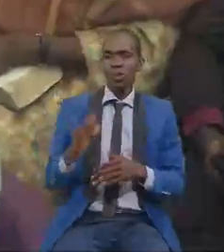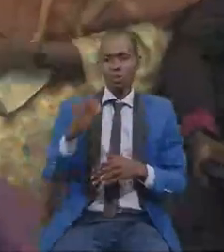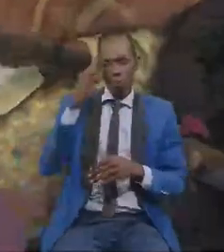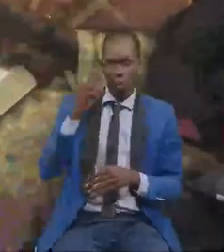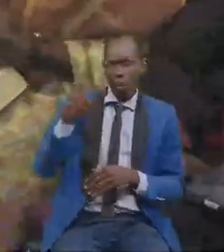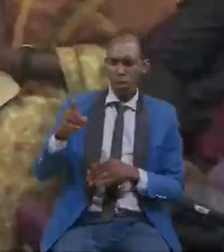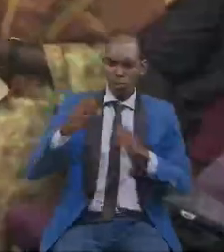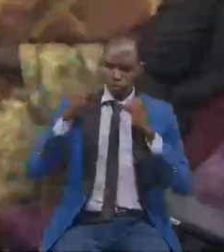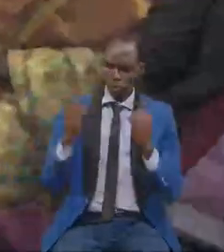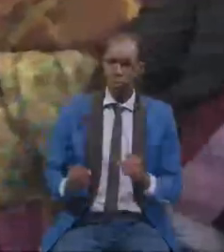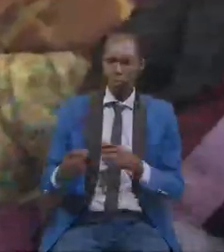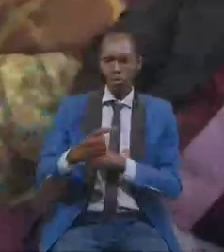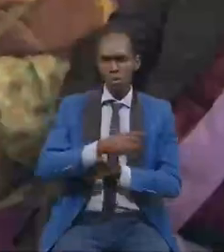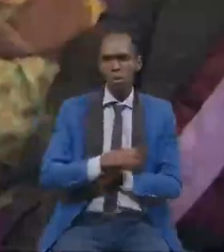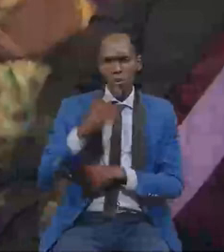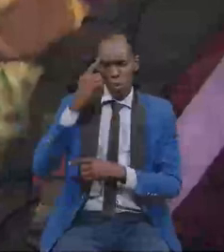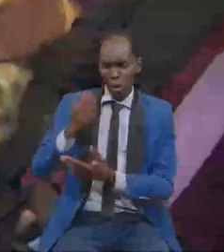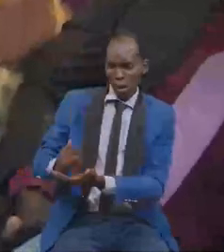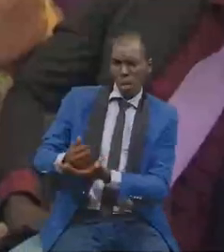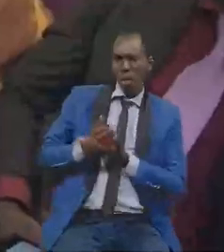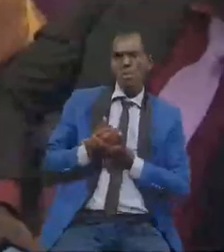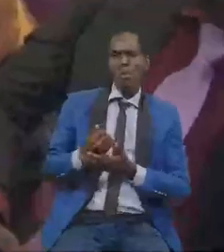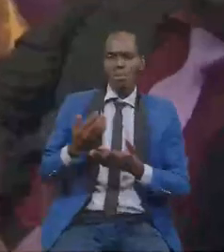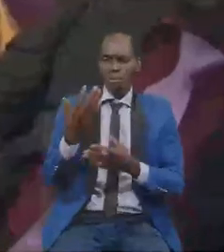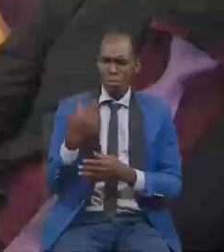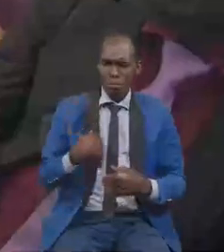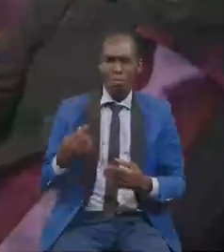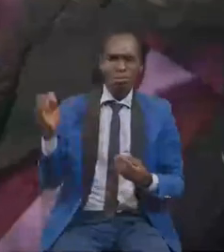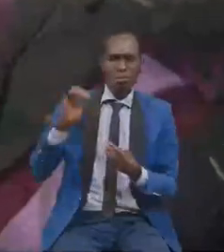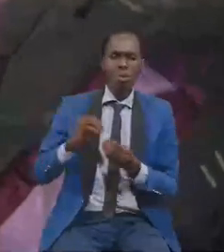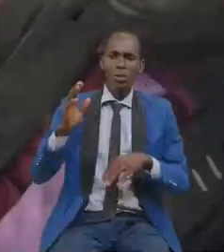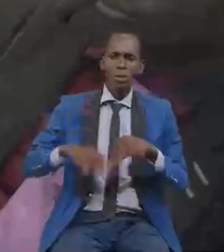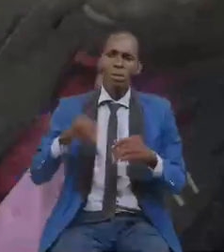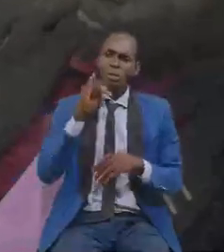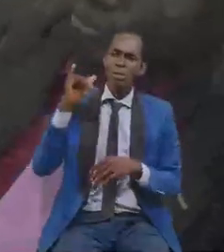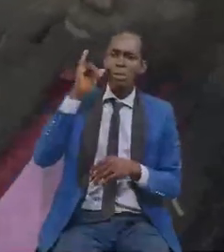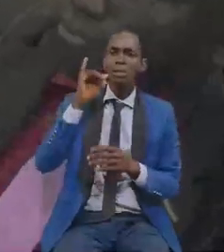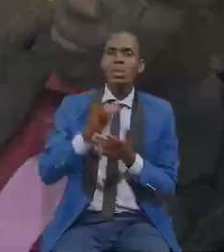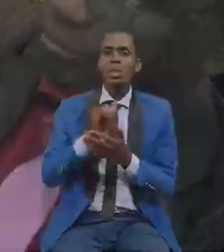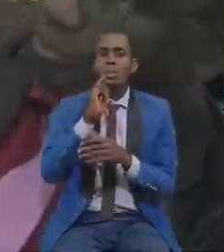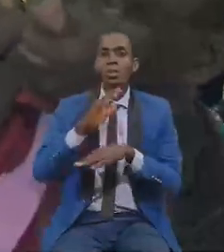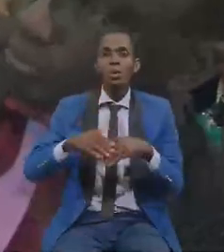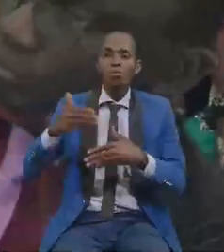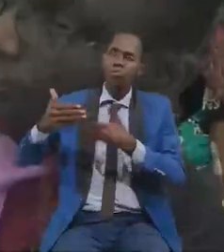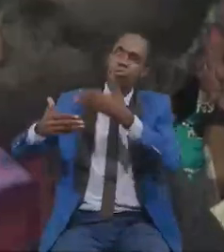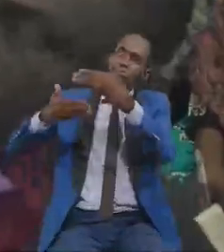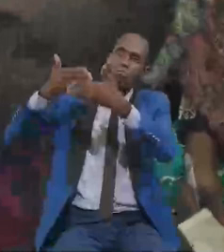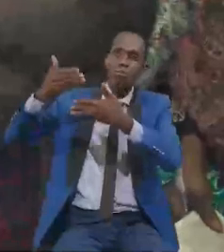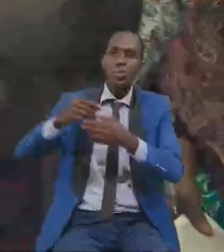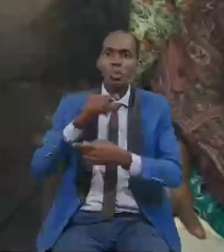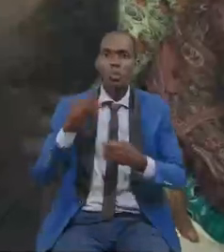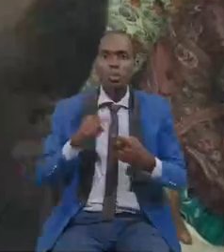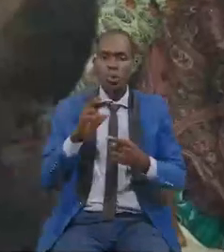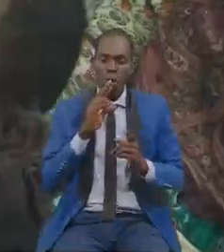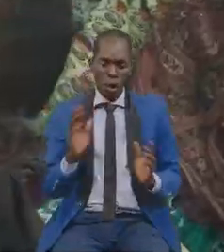elle est une aide aujourd'hui. Elle est grand aujourd'hui. Alors, c'est du progrès. Et lorsque tu